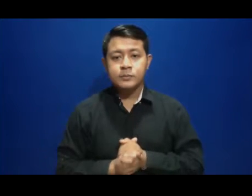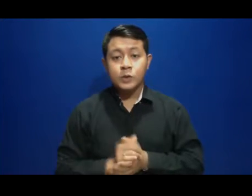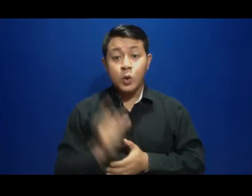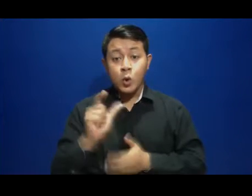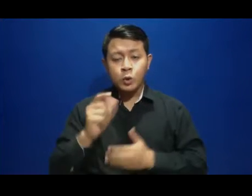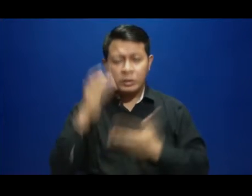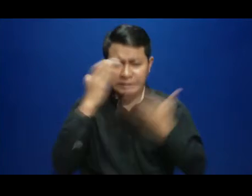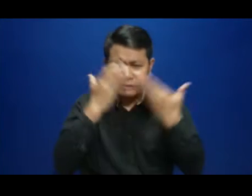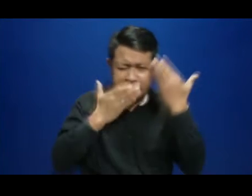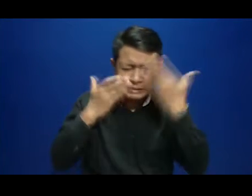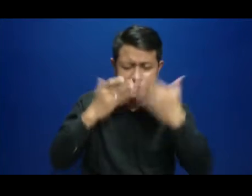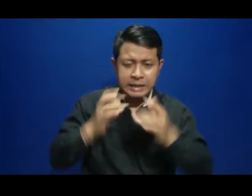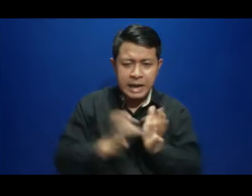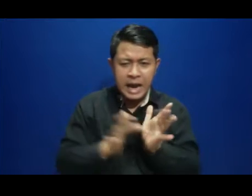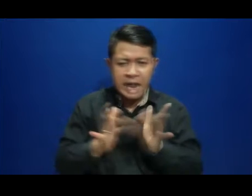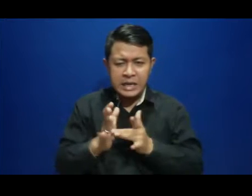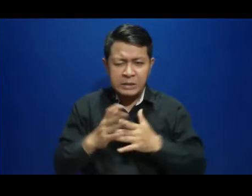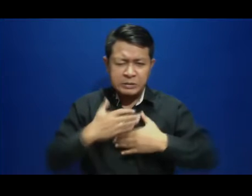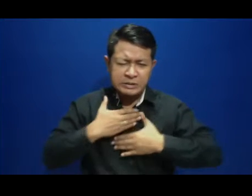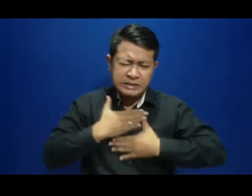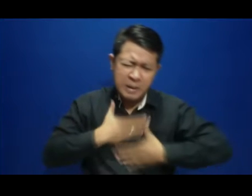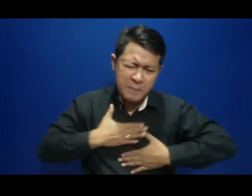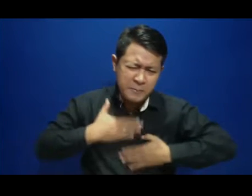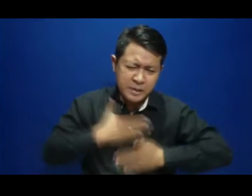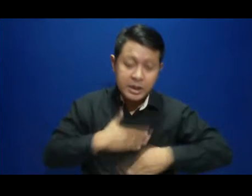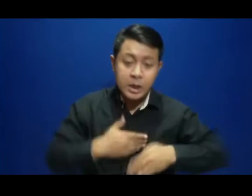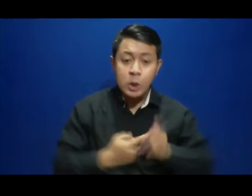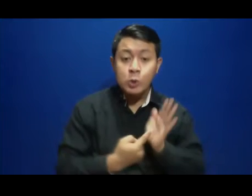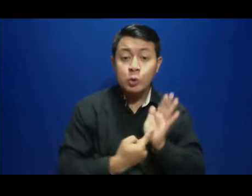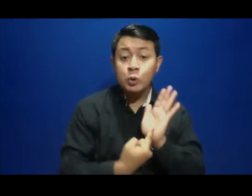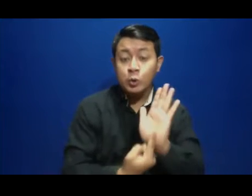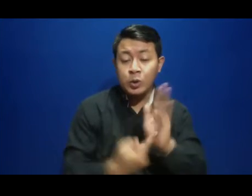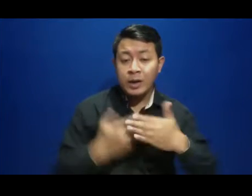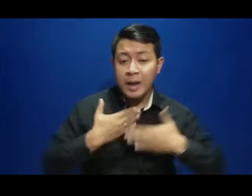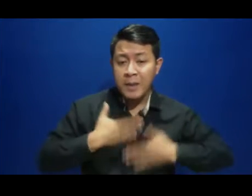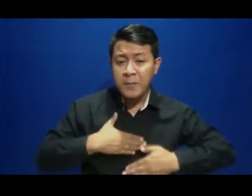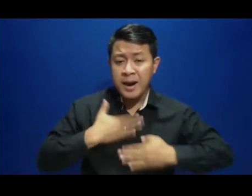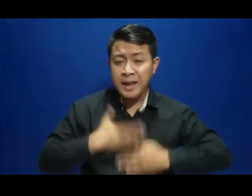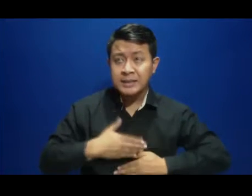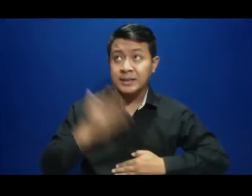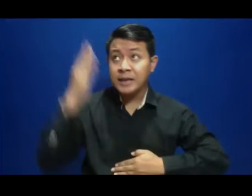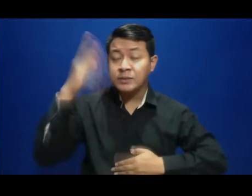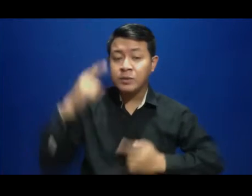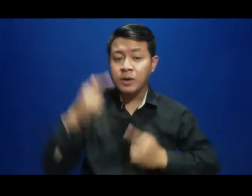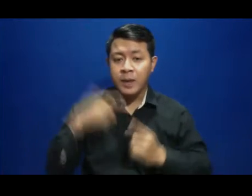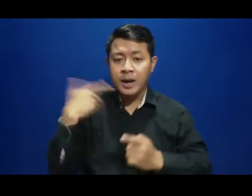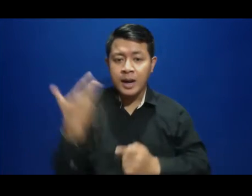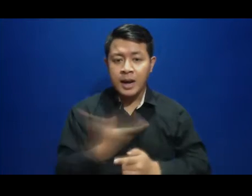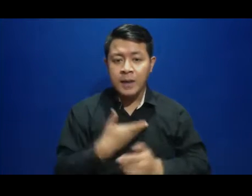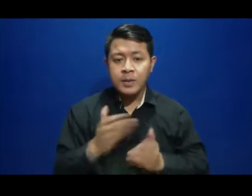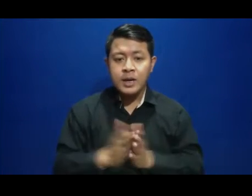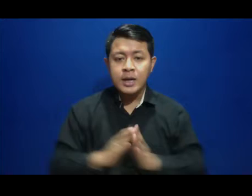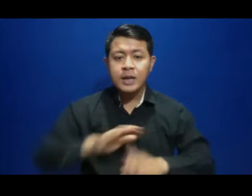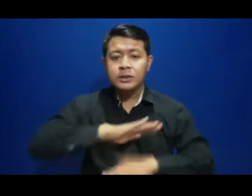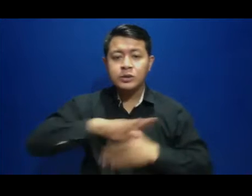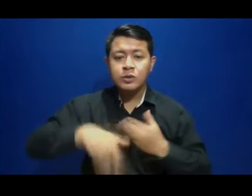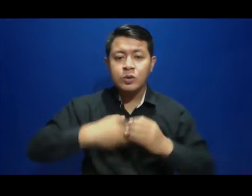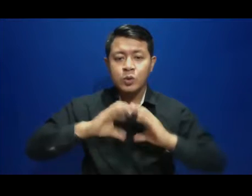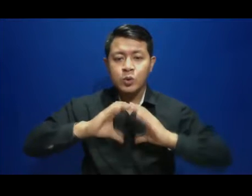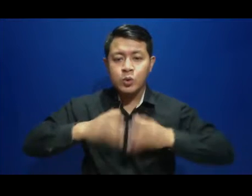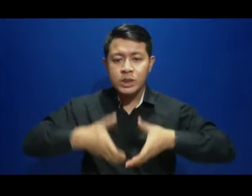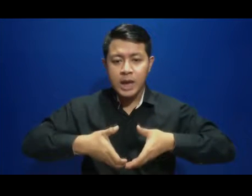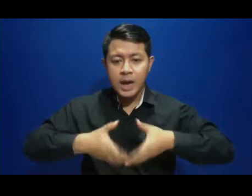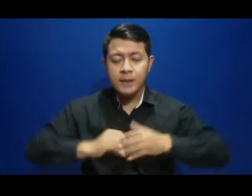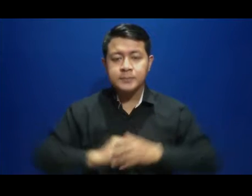Demi sengsara Yesus yang pedih, tunjukkanlah belas kasih-Mu kepada kami dan seluruh dunia.